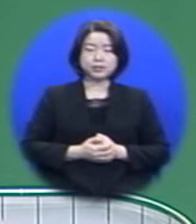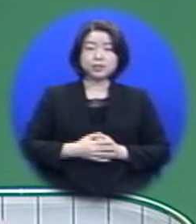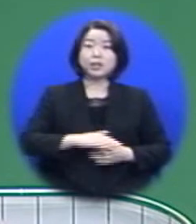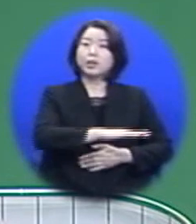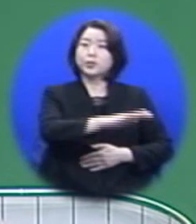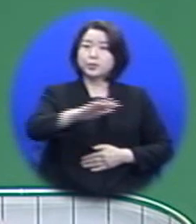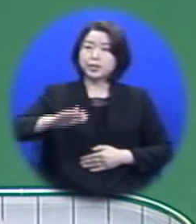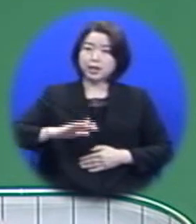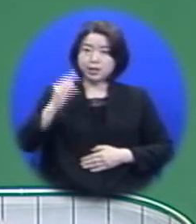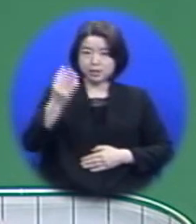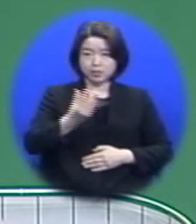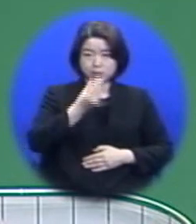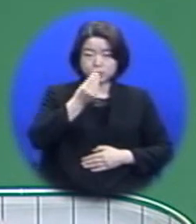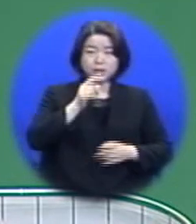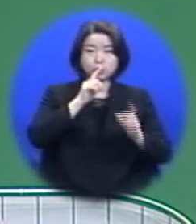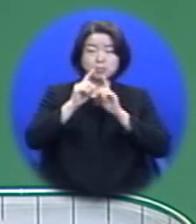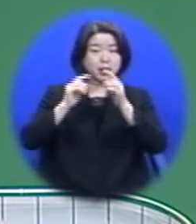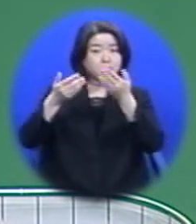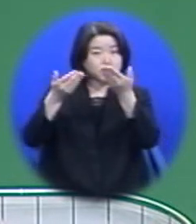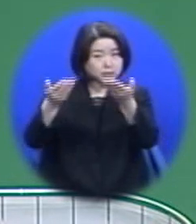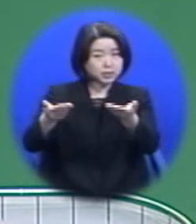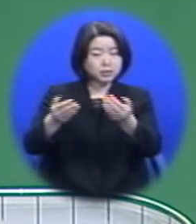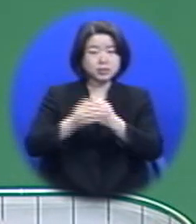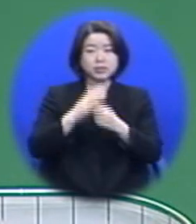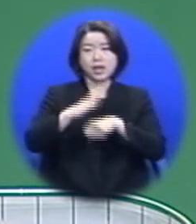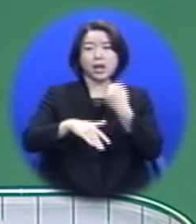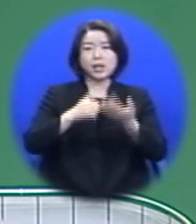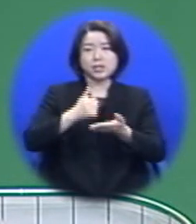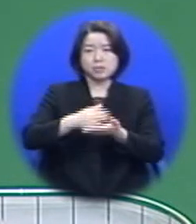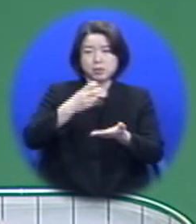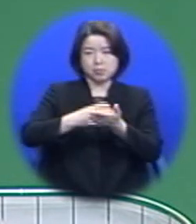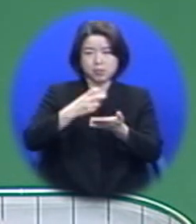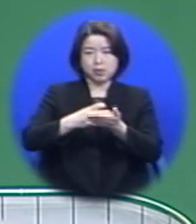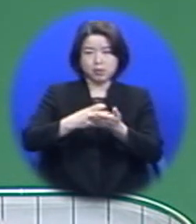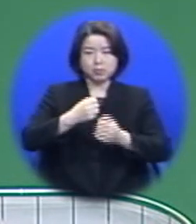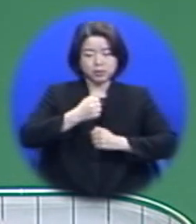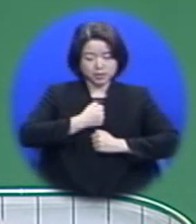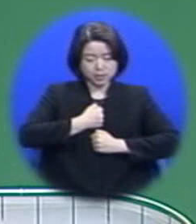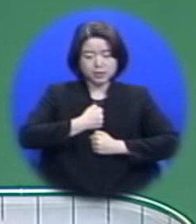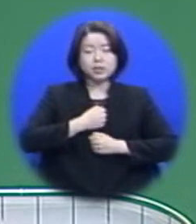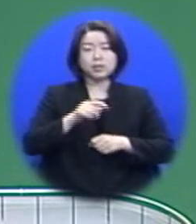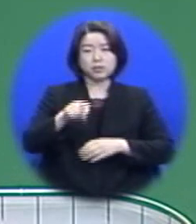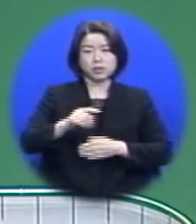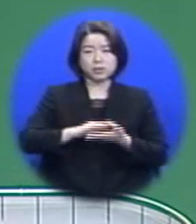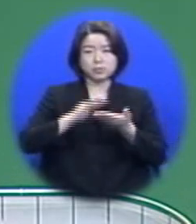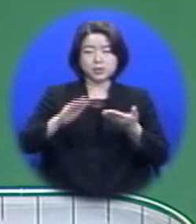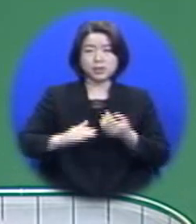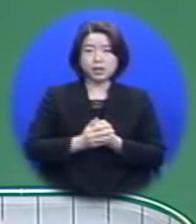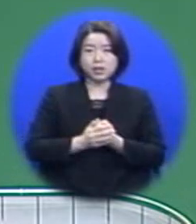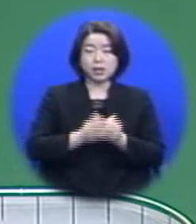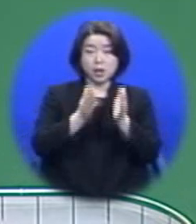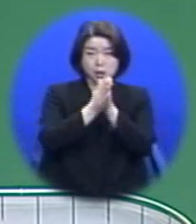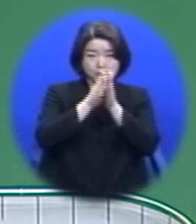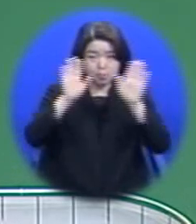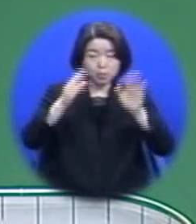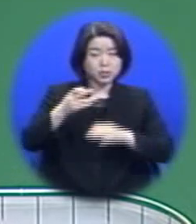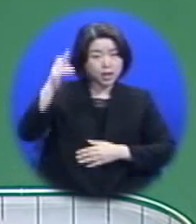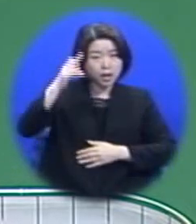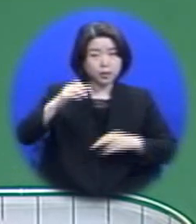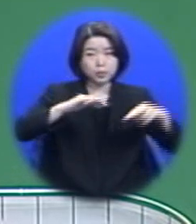우리가 거룩하다고 말하는 것은 하나님이 계명을 다 지키는 것입니다 모세와 아론과